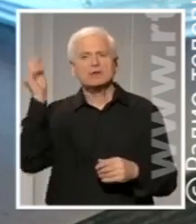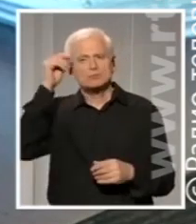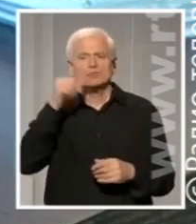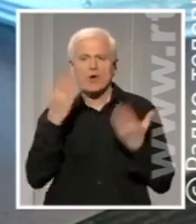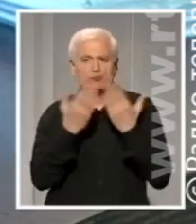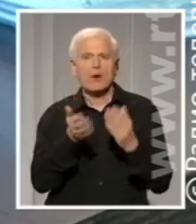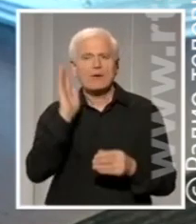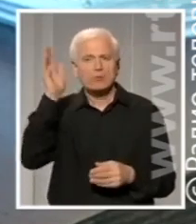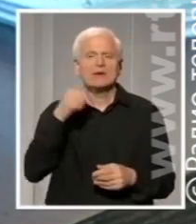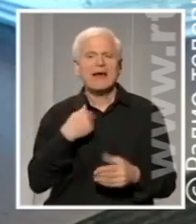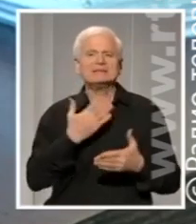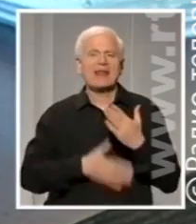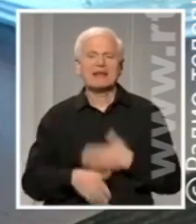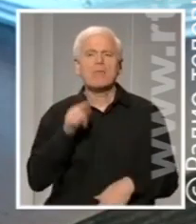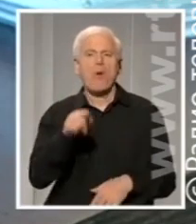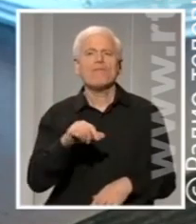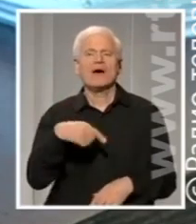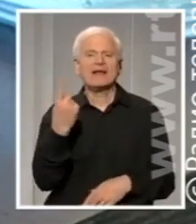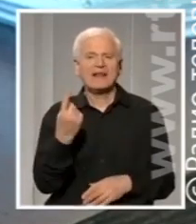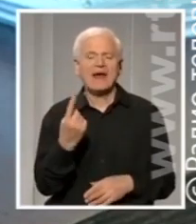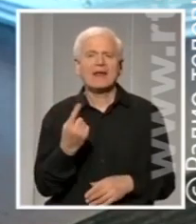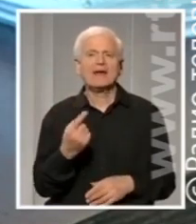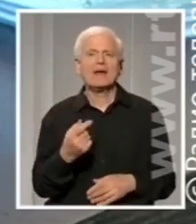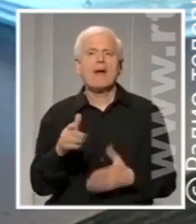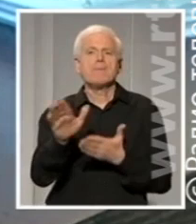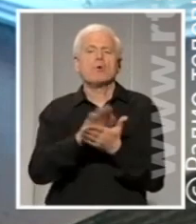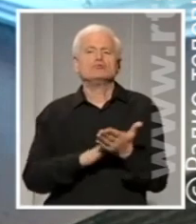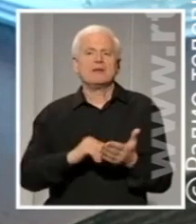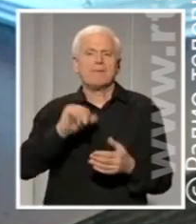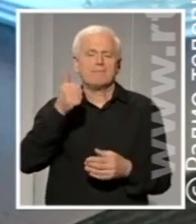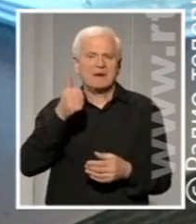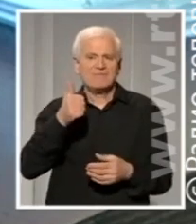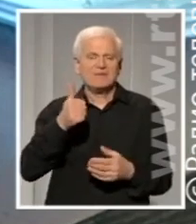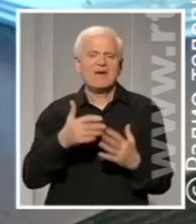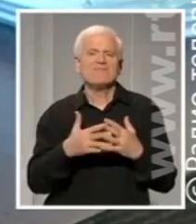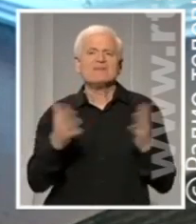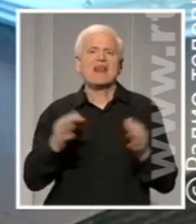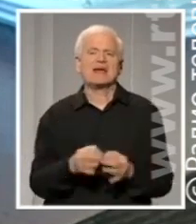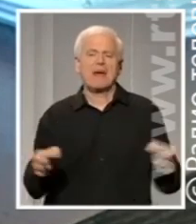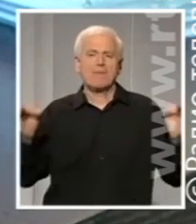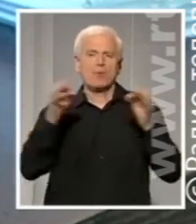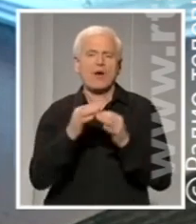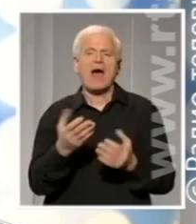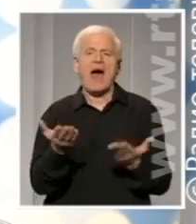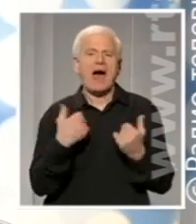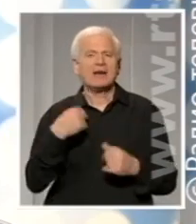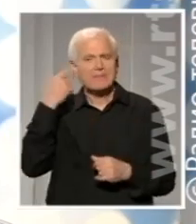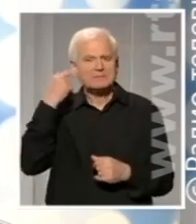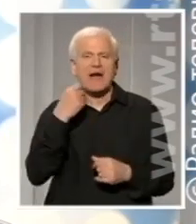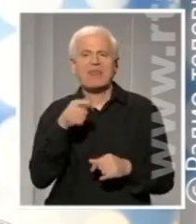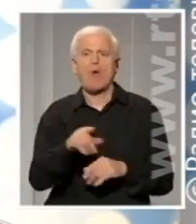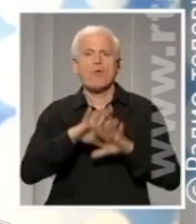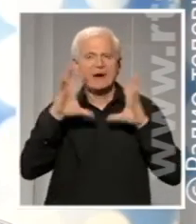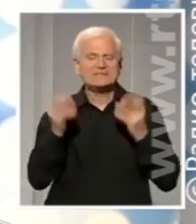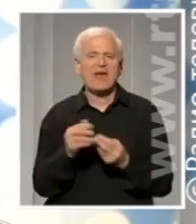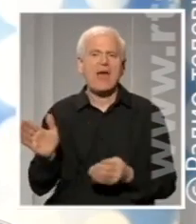se da je ovo jedan, da kažemo, pionirski poduhvat, veliki projekat, ali mislim kada ovo sve